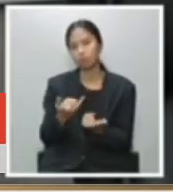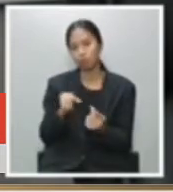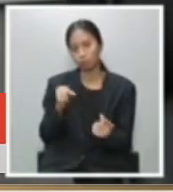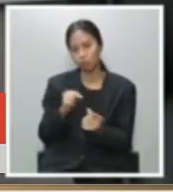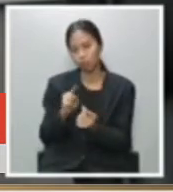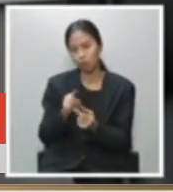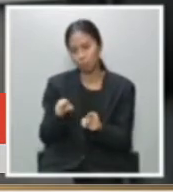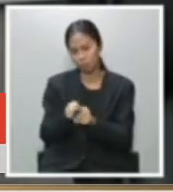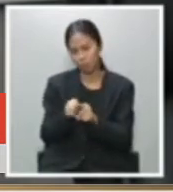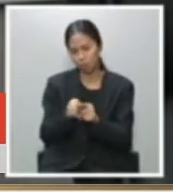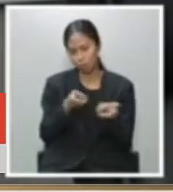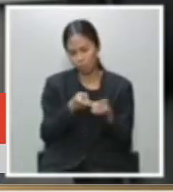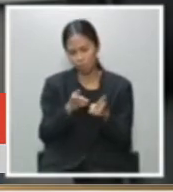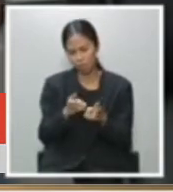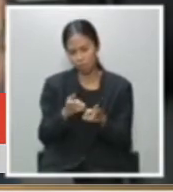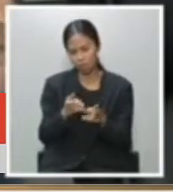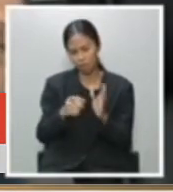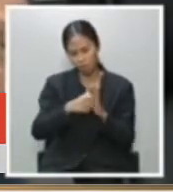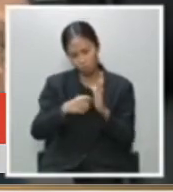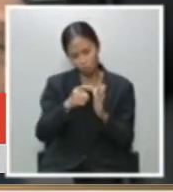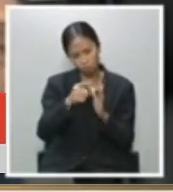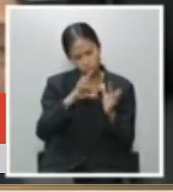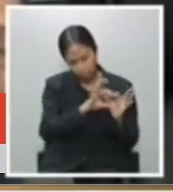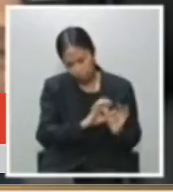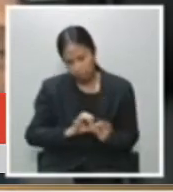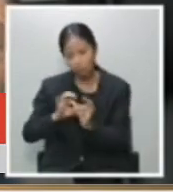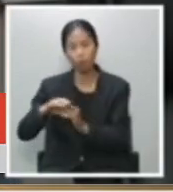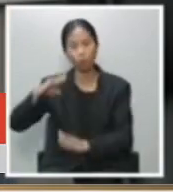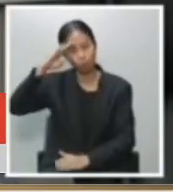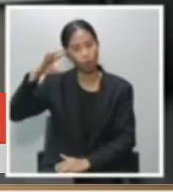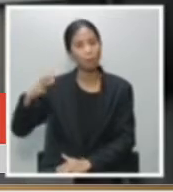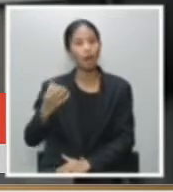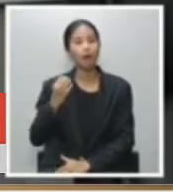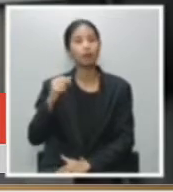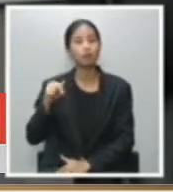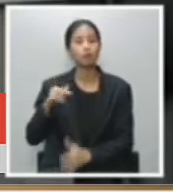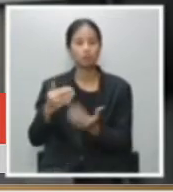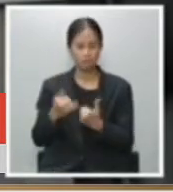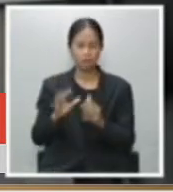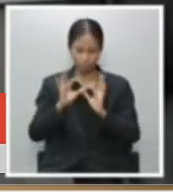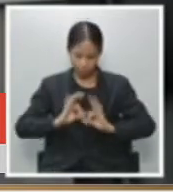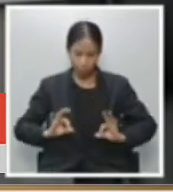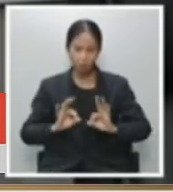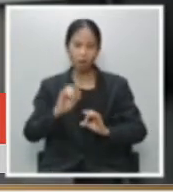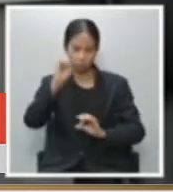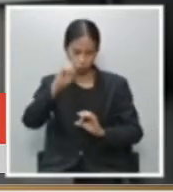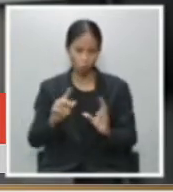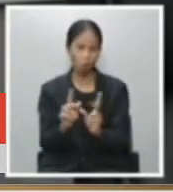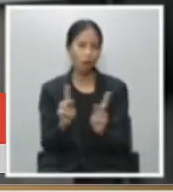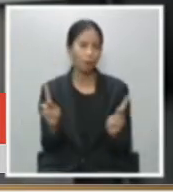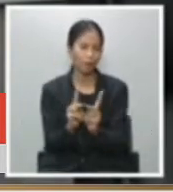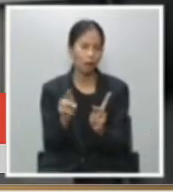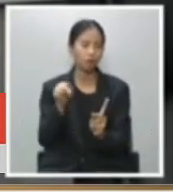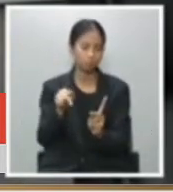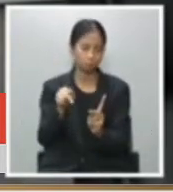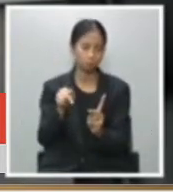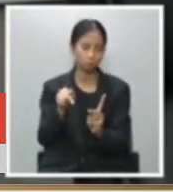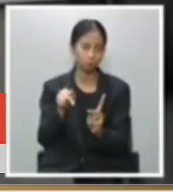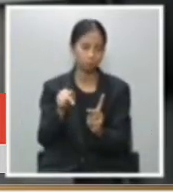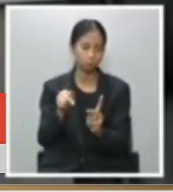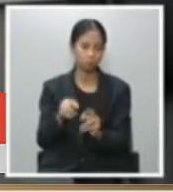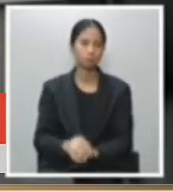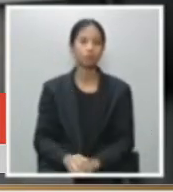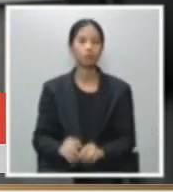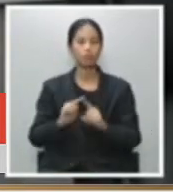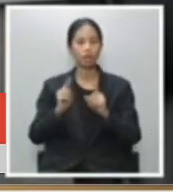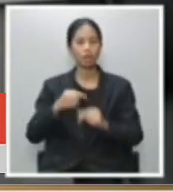รูปธรรมครับโดยสรุปท่านประธานครับควรตั้งกรรมการไปพิจารณาศึกษาอย่าให้เกิดสิ่งที่เ